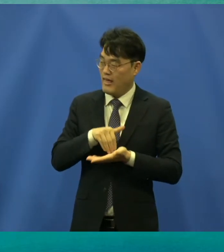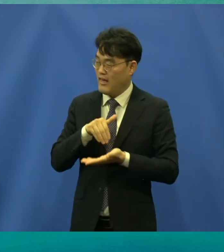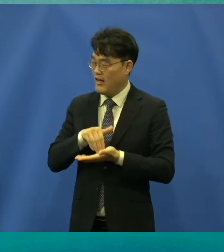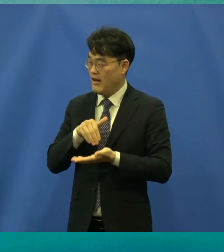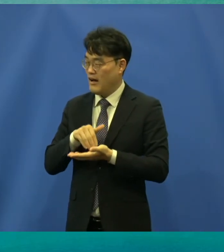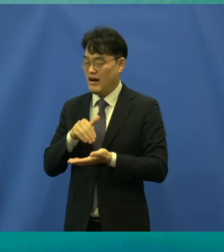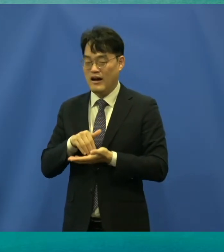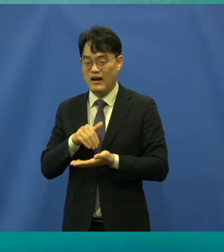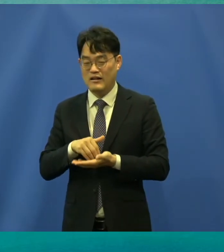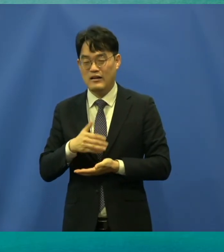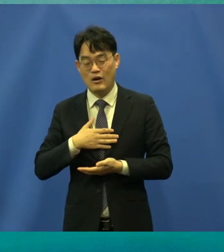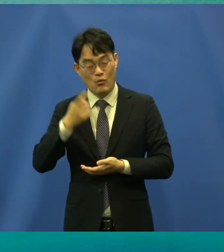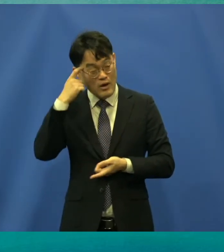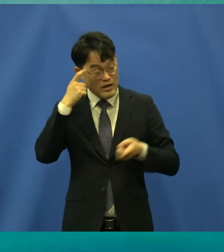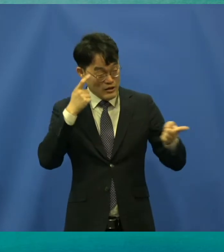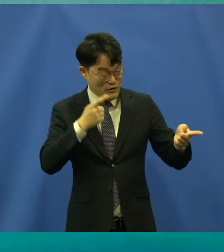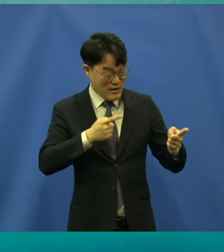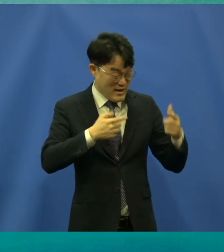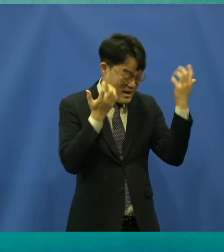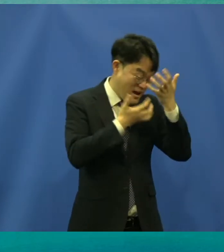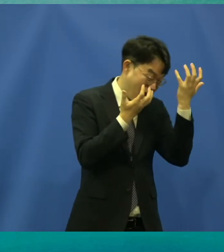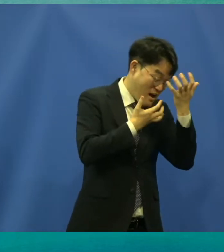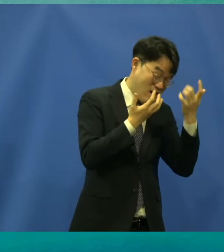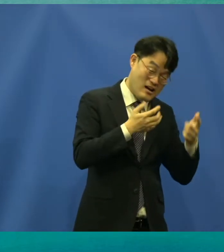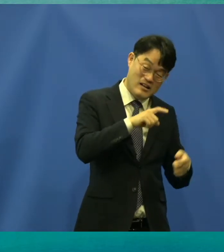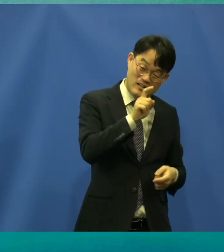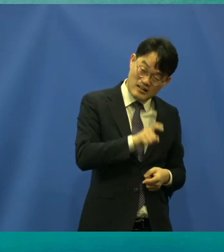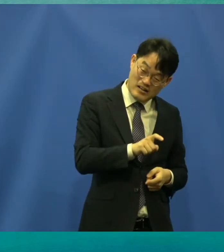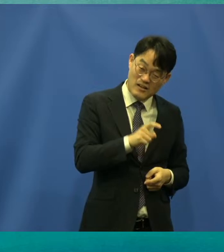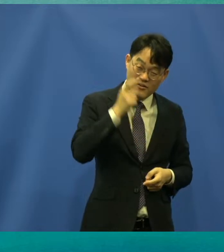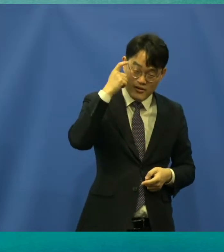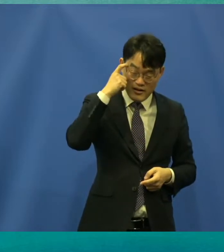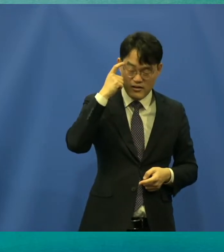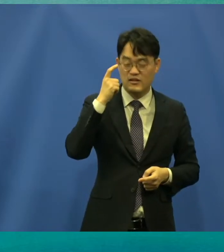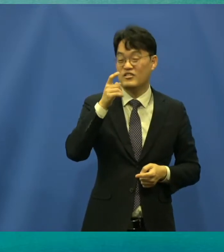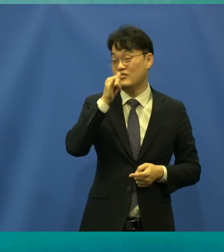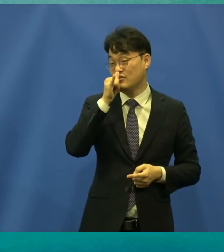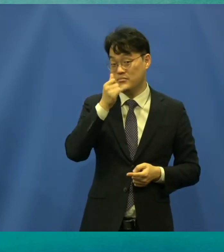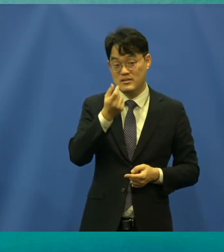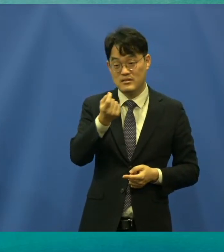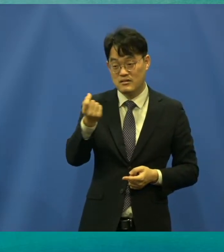여러분, 왜 그렇습니까? 세상에는 영원한 것이 없습니다.